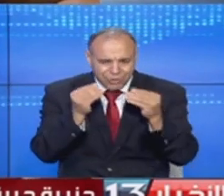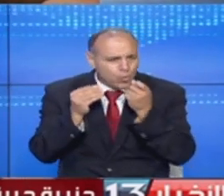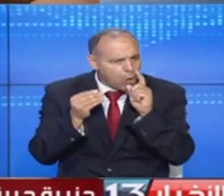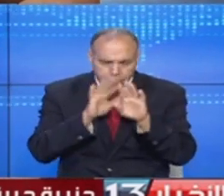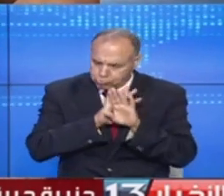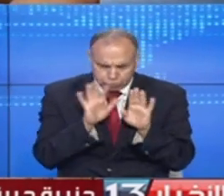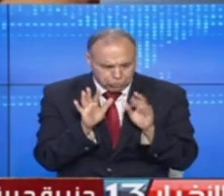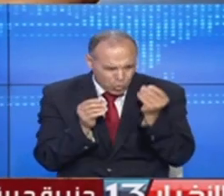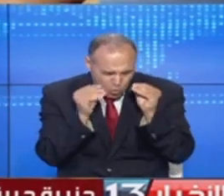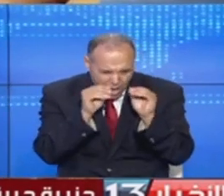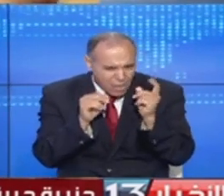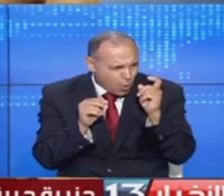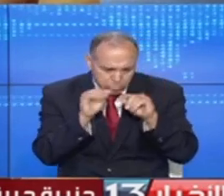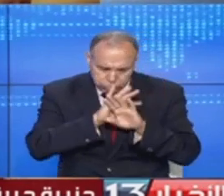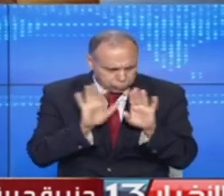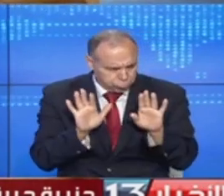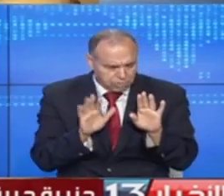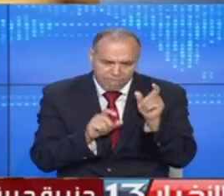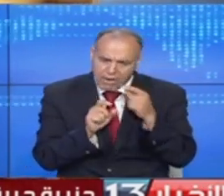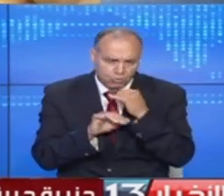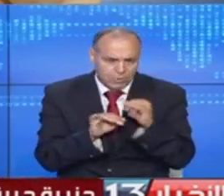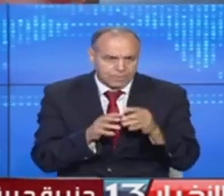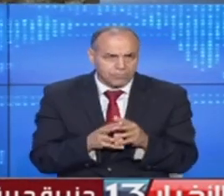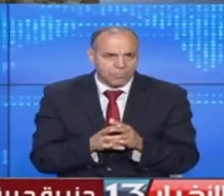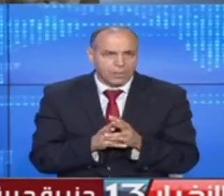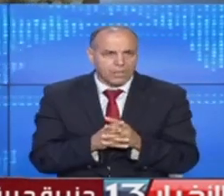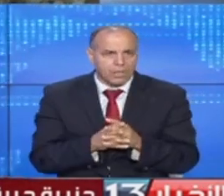مهما كان نوعه بحسب الفلاحين